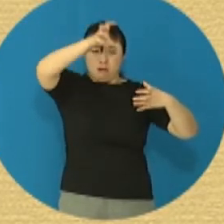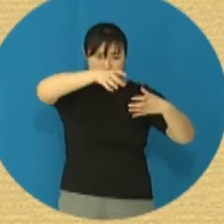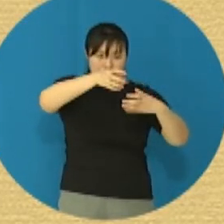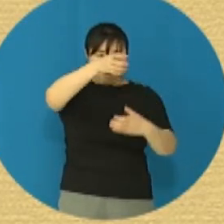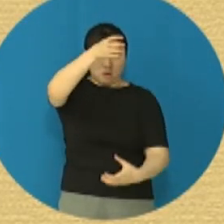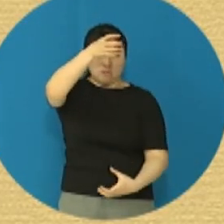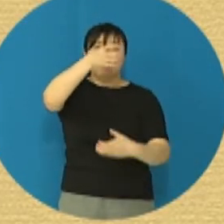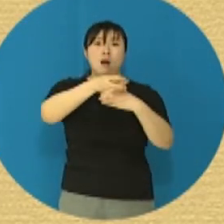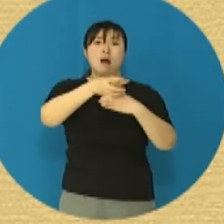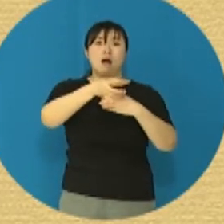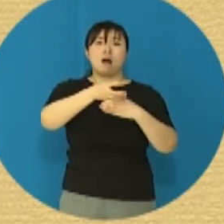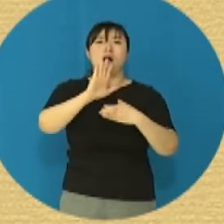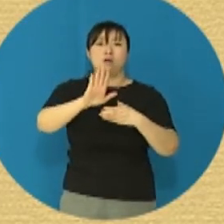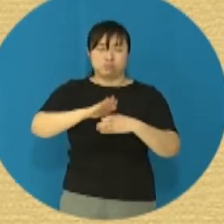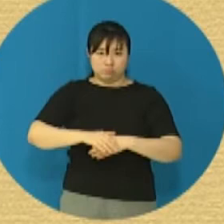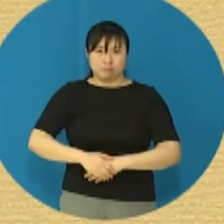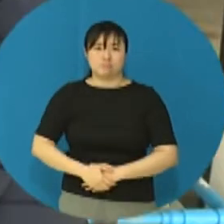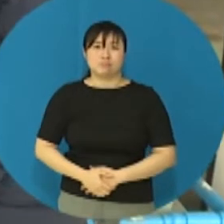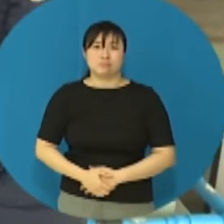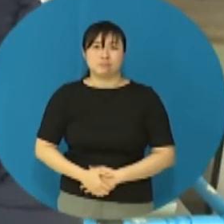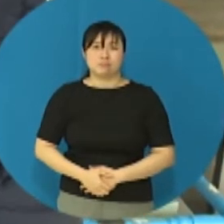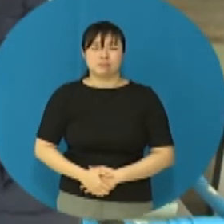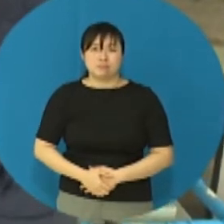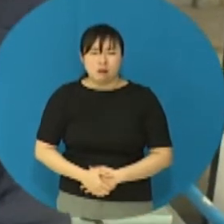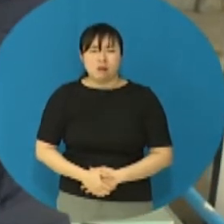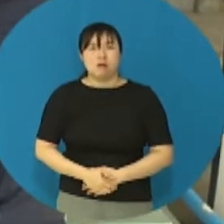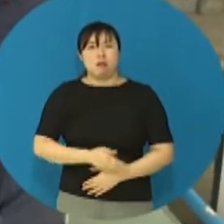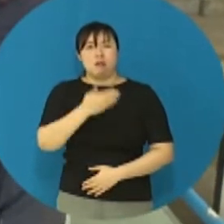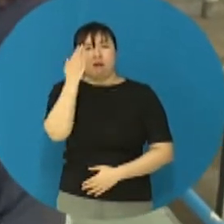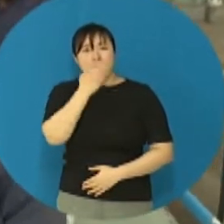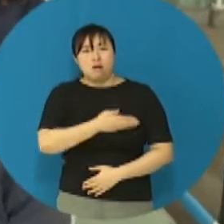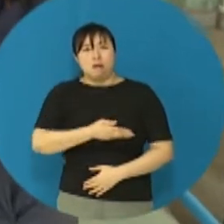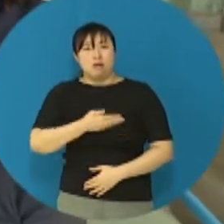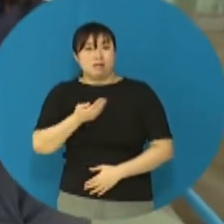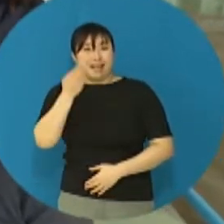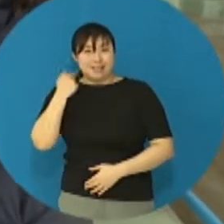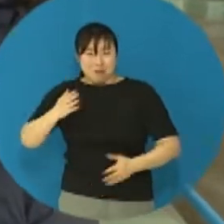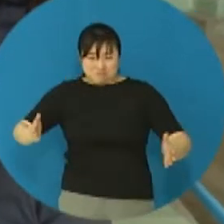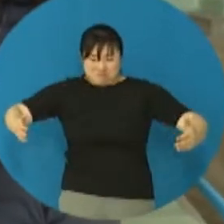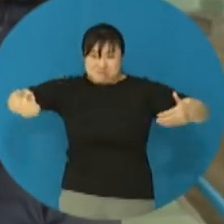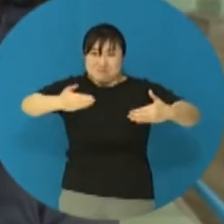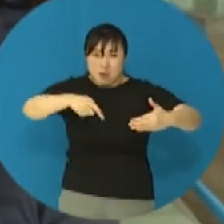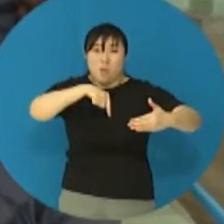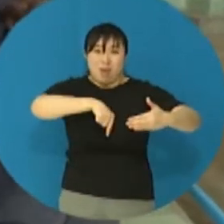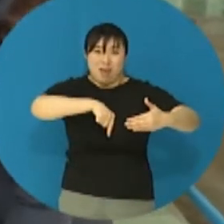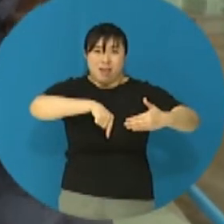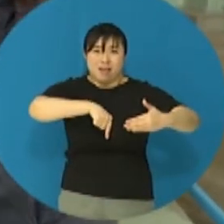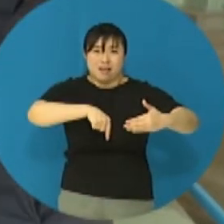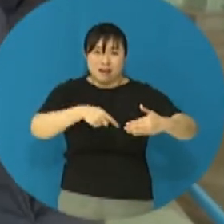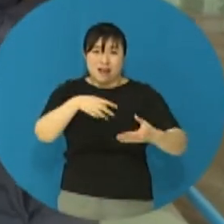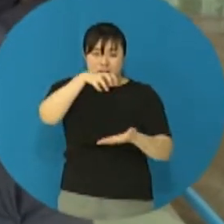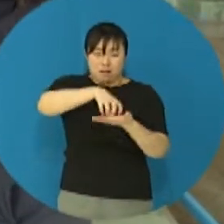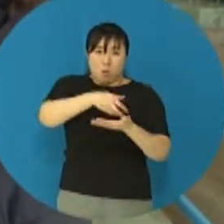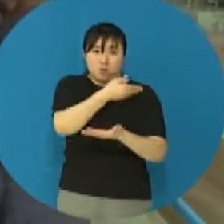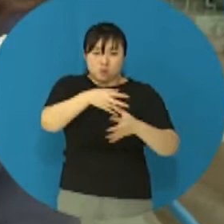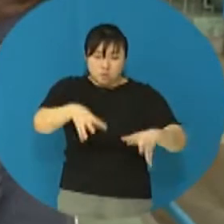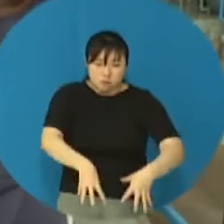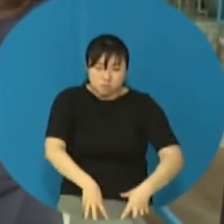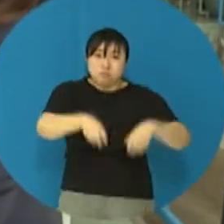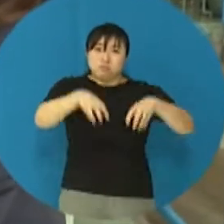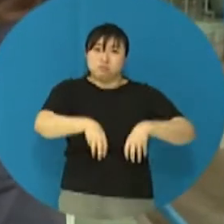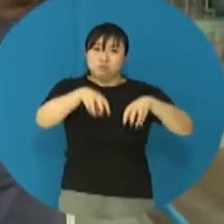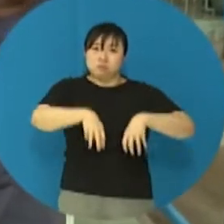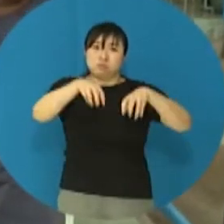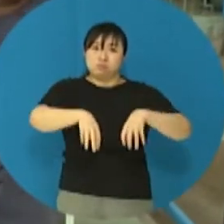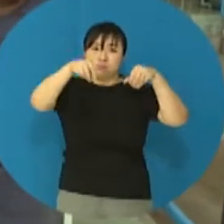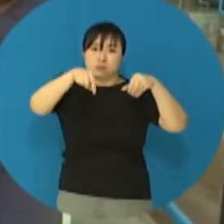の下につながっております。 じゃあ先ほど見た大きな筒ポンプから汲み上げたお水は